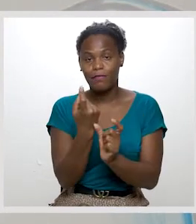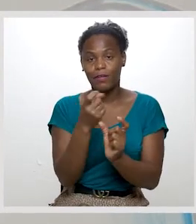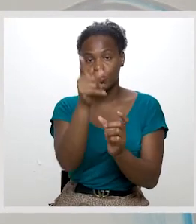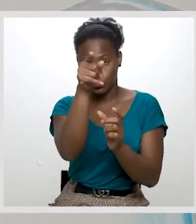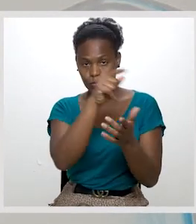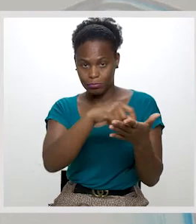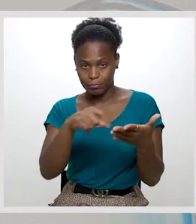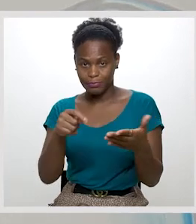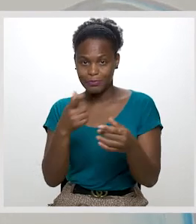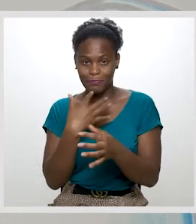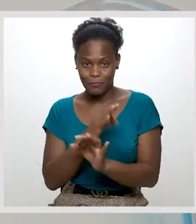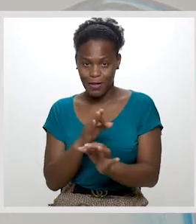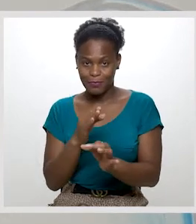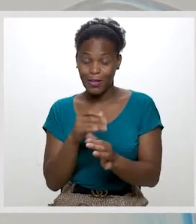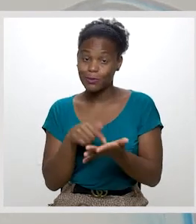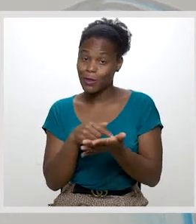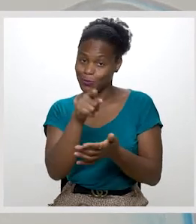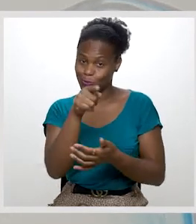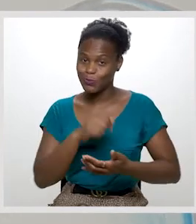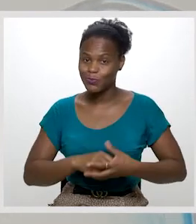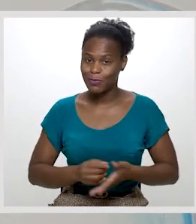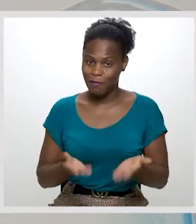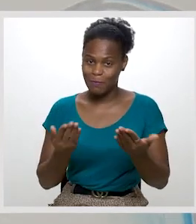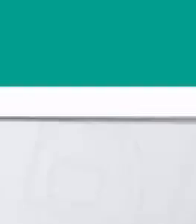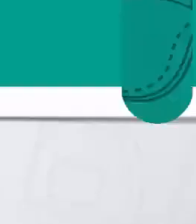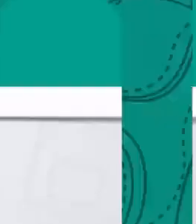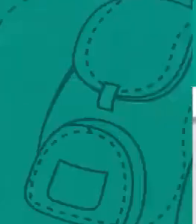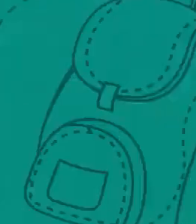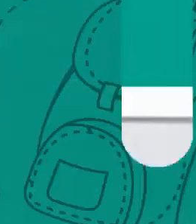n'est-ce pas? Génial, je compte sur toi. Vas-y.